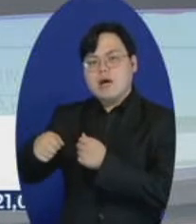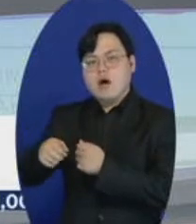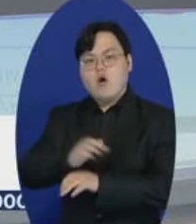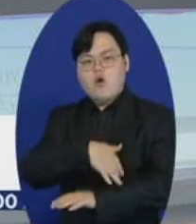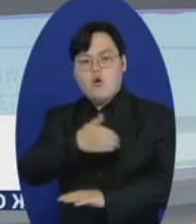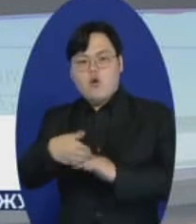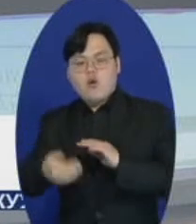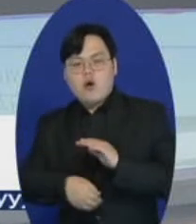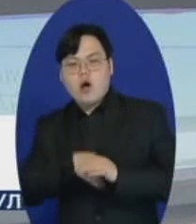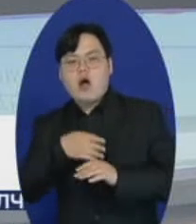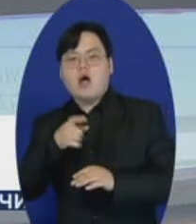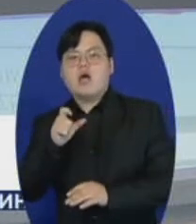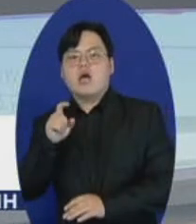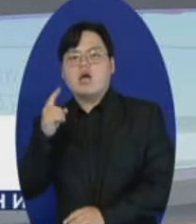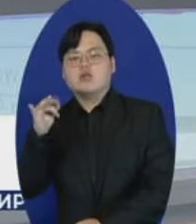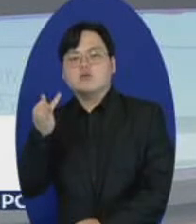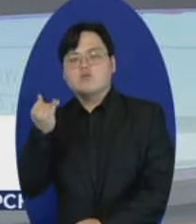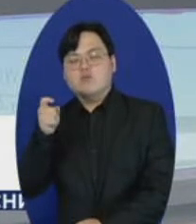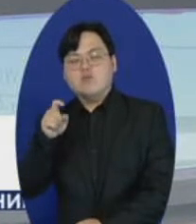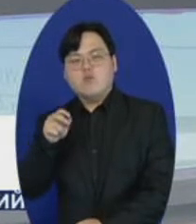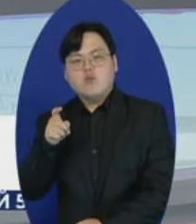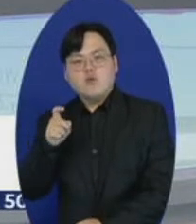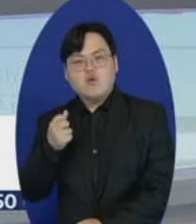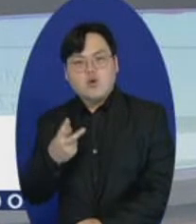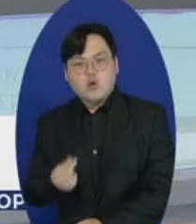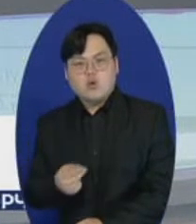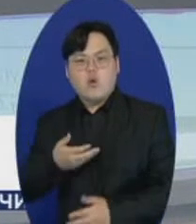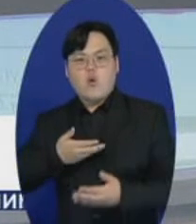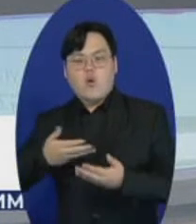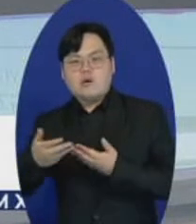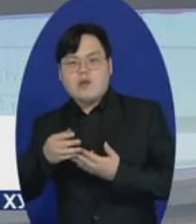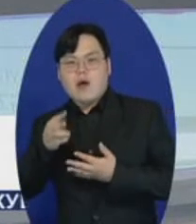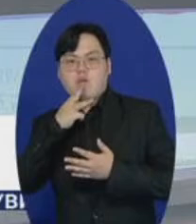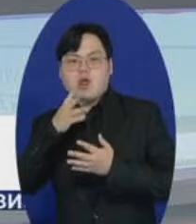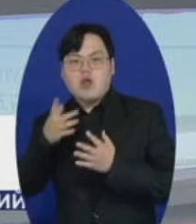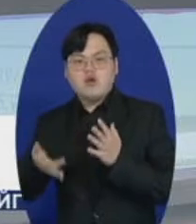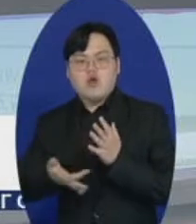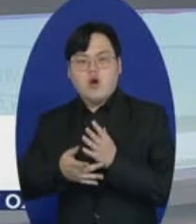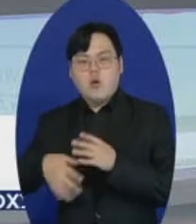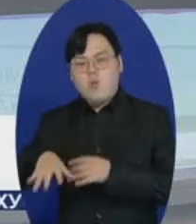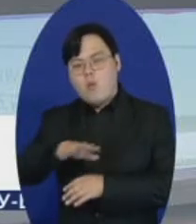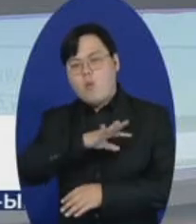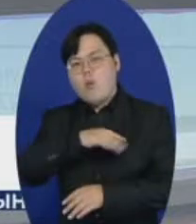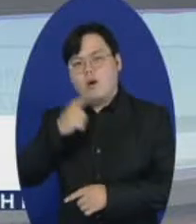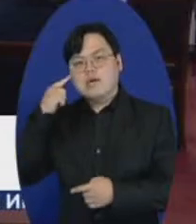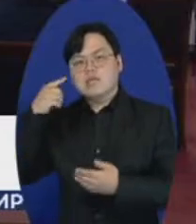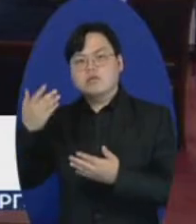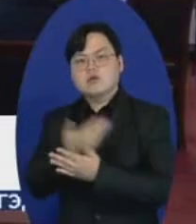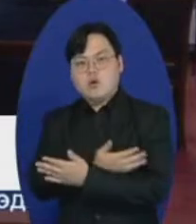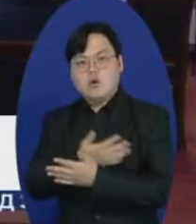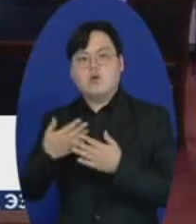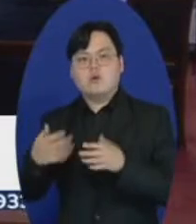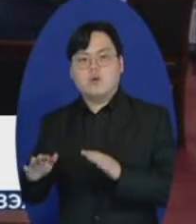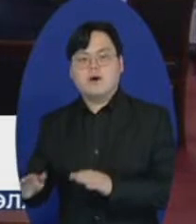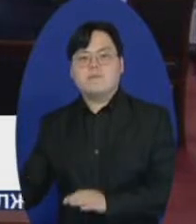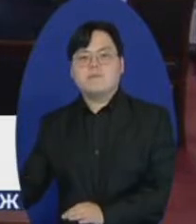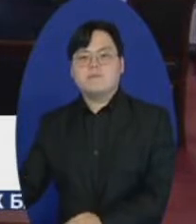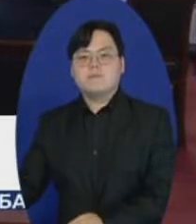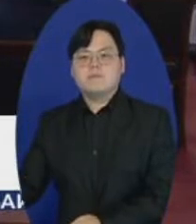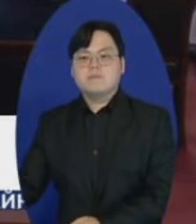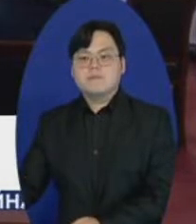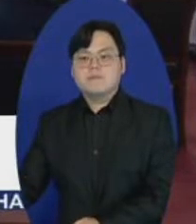улуурхай, эрчим хүч, мэдээллийн технологийн салбарт худалдаа эргэлтийг дэмжих талаар санал солилцсон байна.